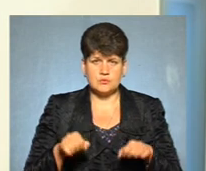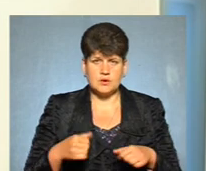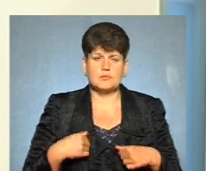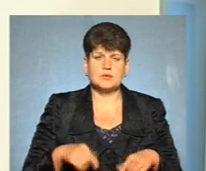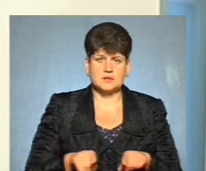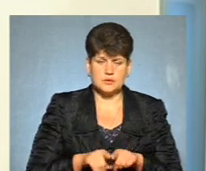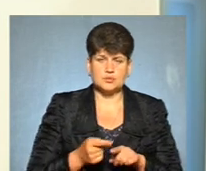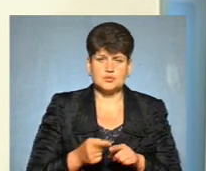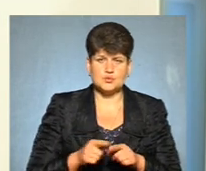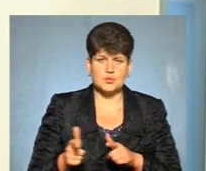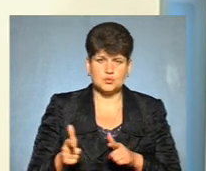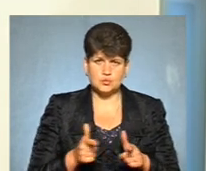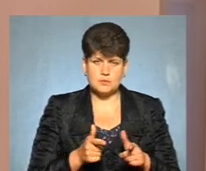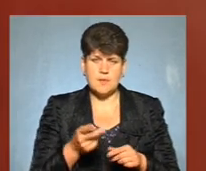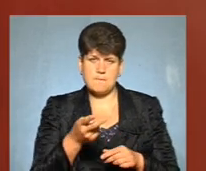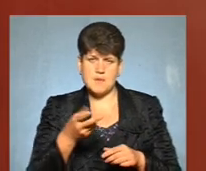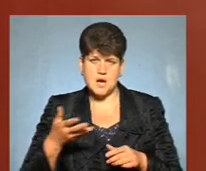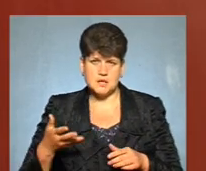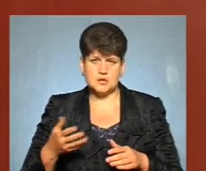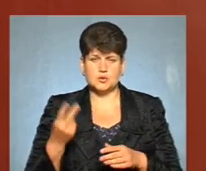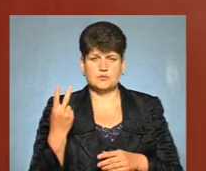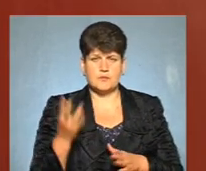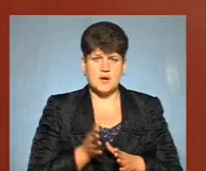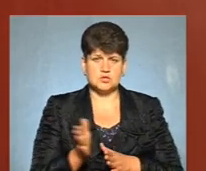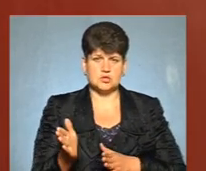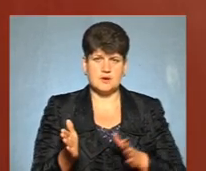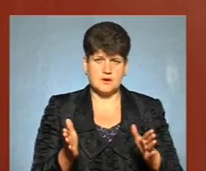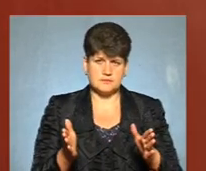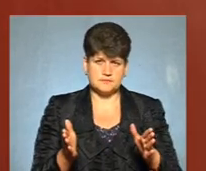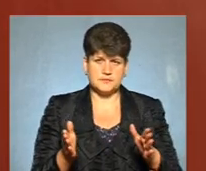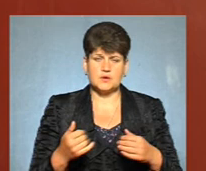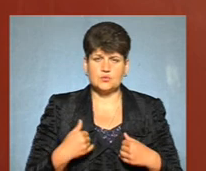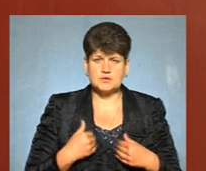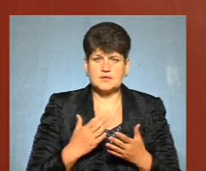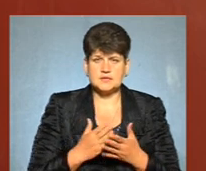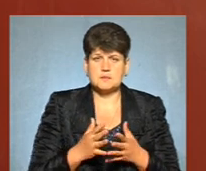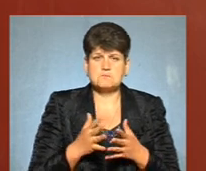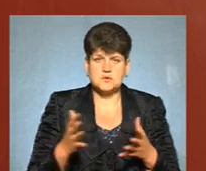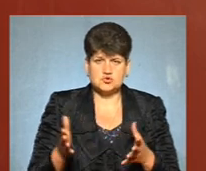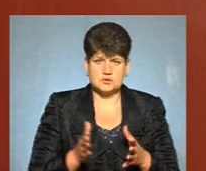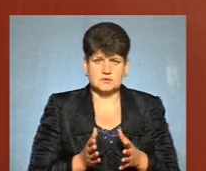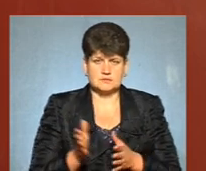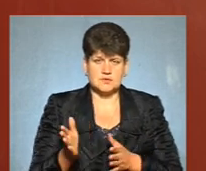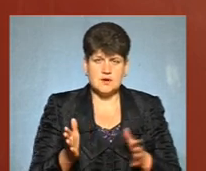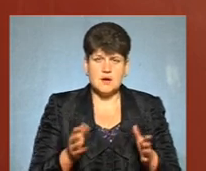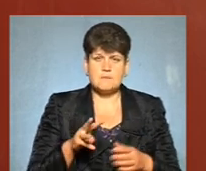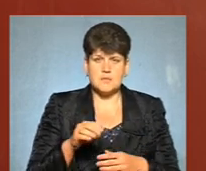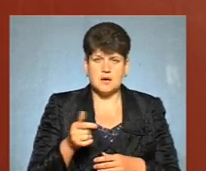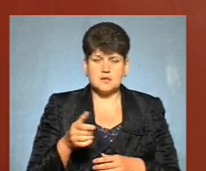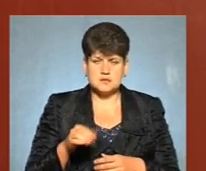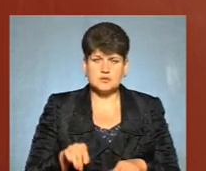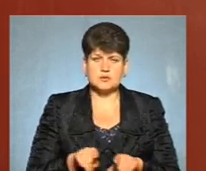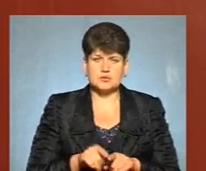цього готуємося, тобто ми паралельно йдемо 2 шляхами. Ну, у нас більше шляхів, але саме магістратура також – це